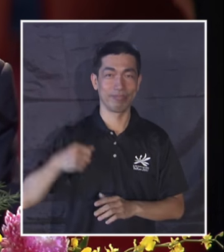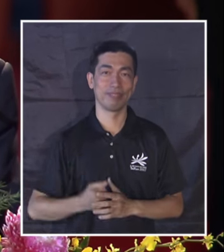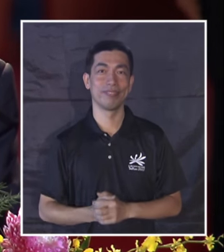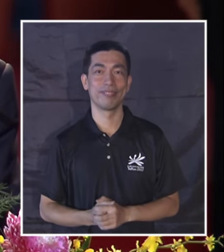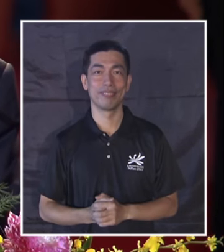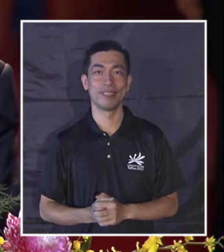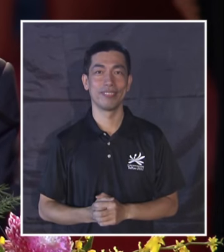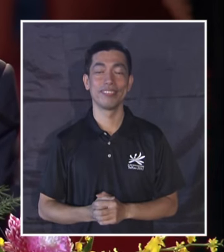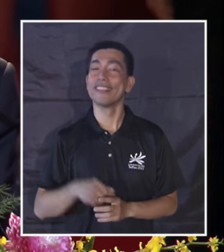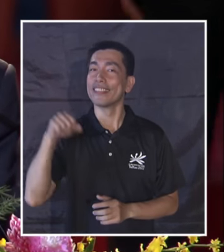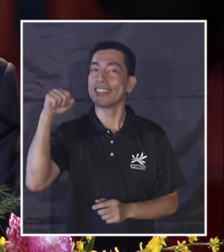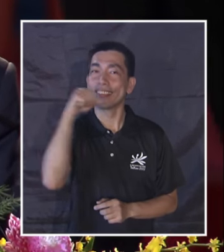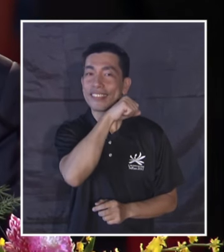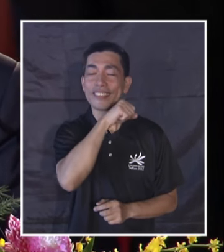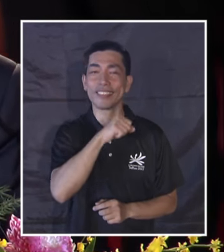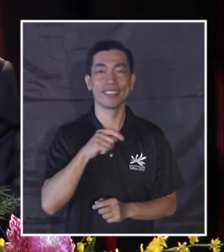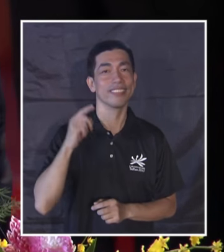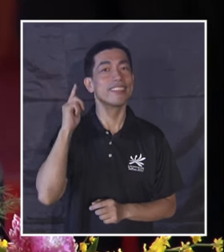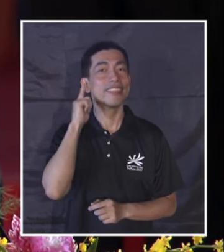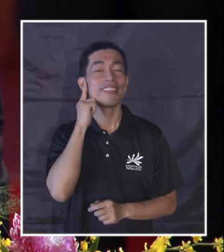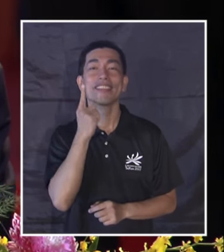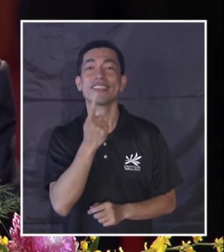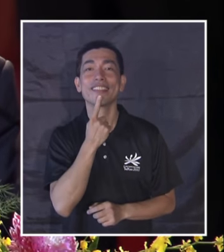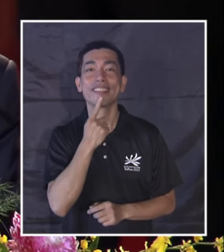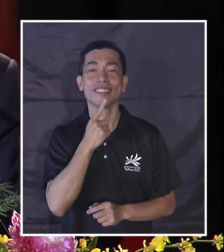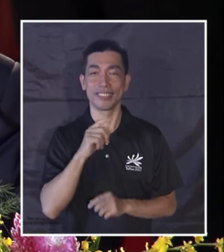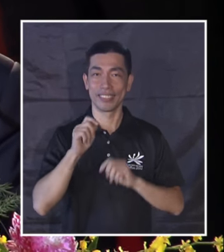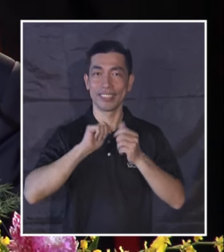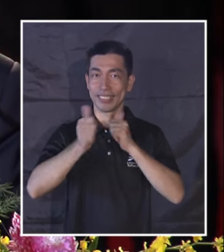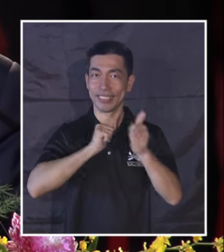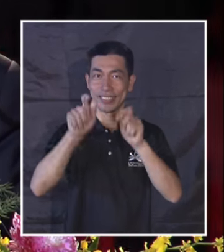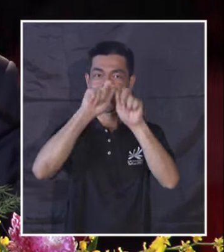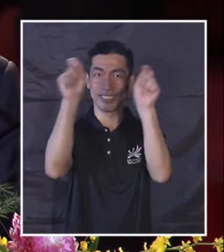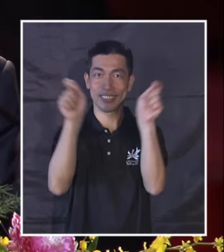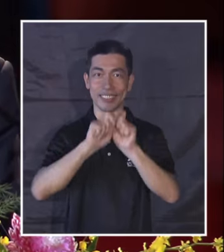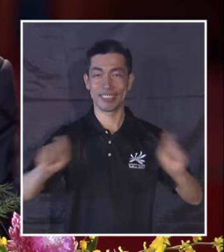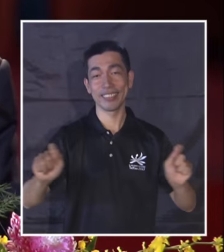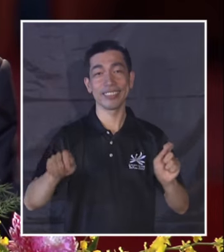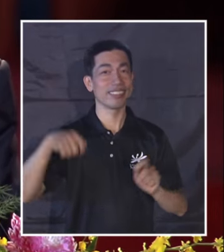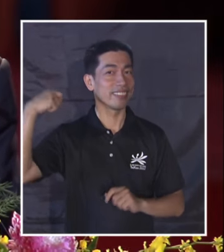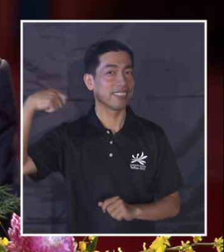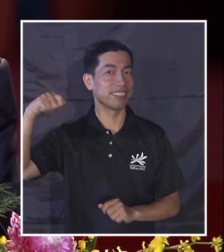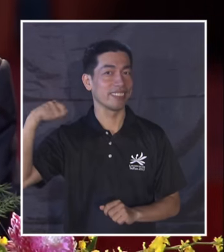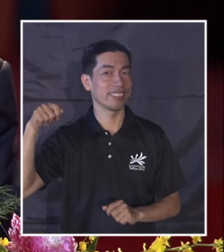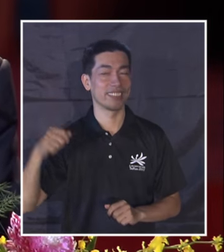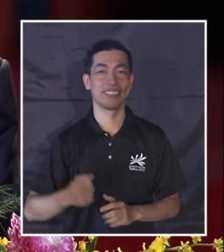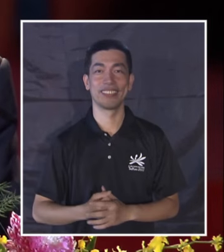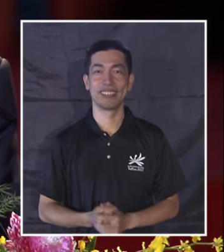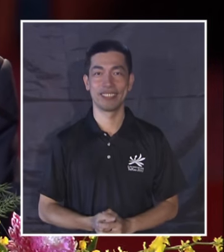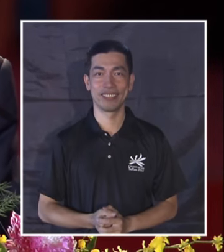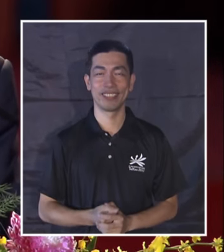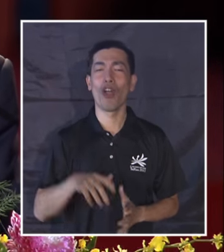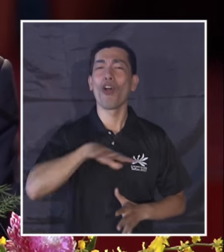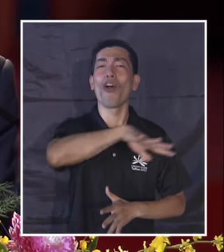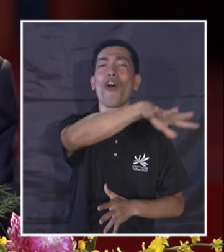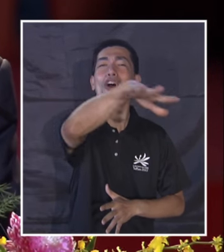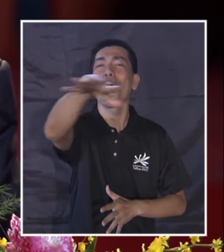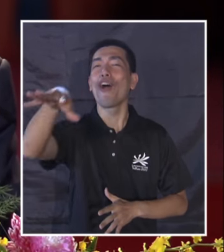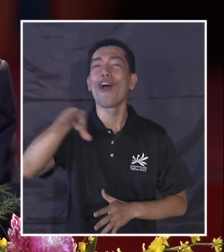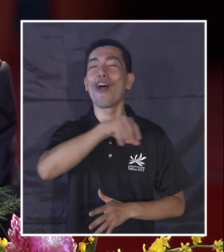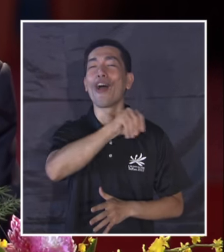中华民国听障者体育运动协会李理事长，以及在场的各位贵